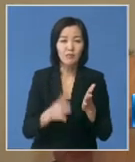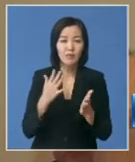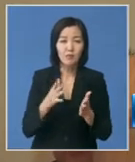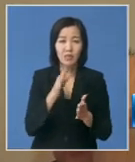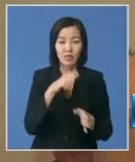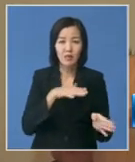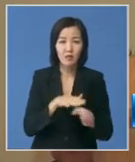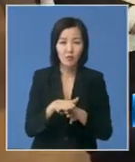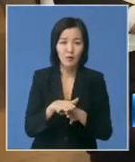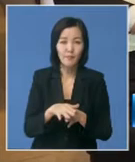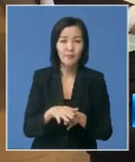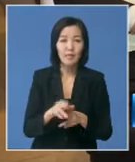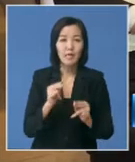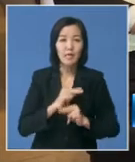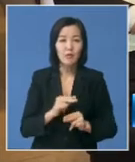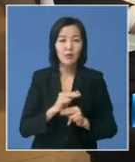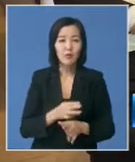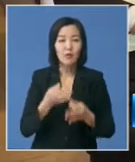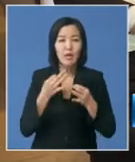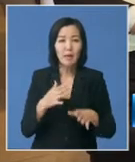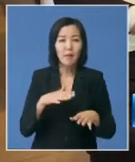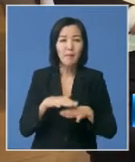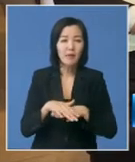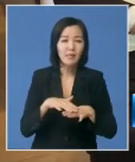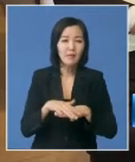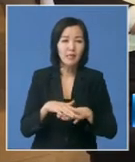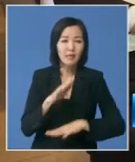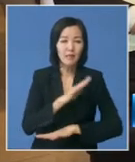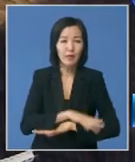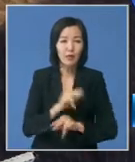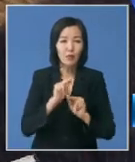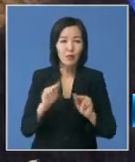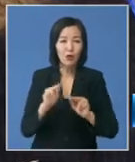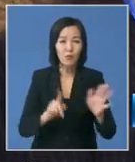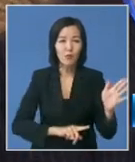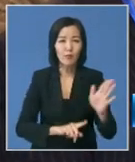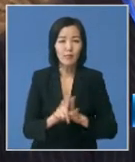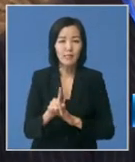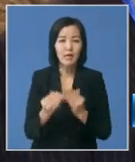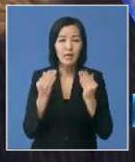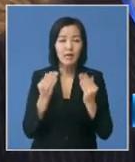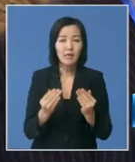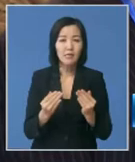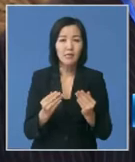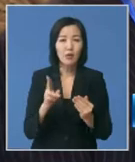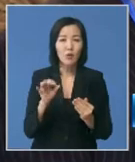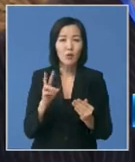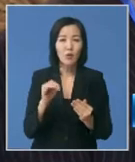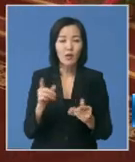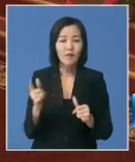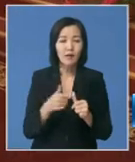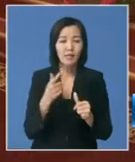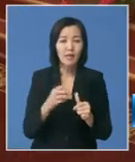75 жасқа толып отыр. Еңбек жолын қарапай математика пәнінің мұғалімі болып бастаған Өмірәлі Ақсақал Зердин Мухаммед Қонаев